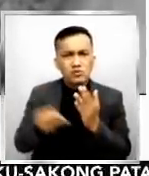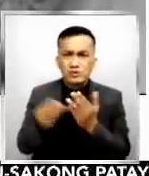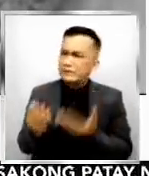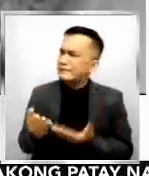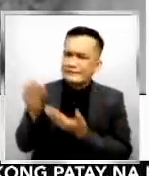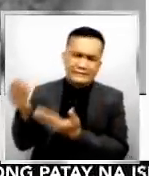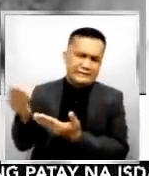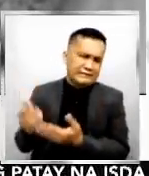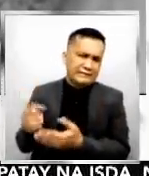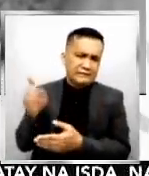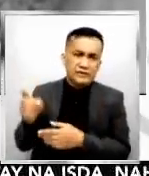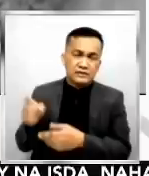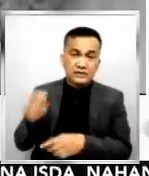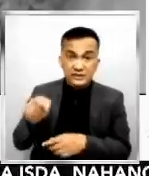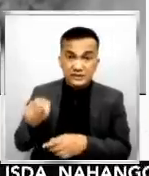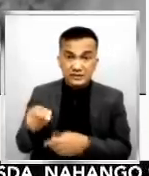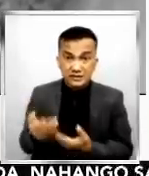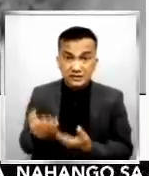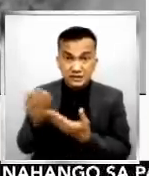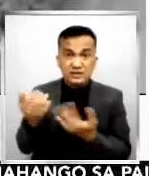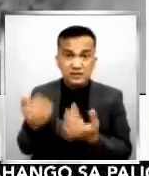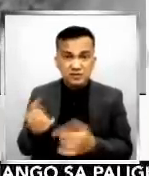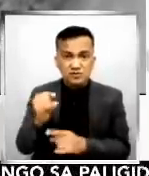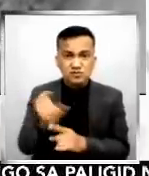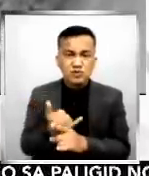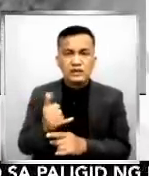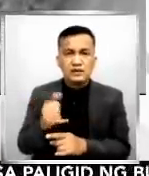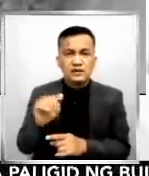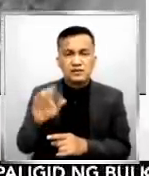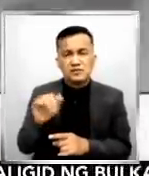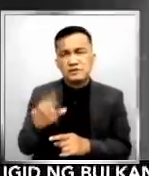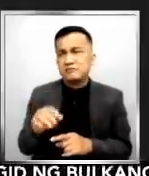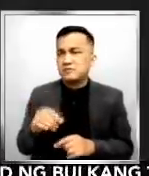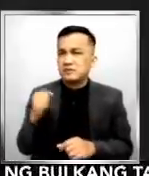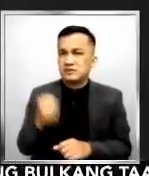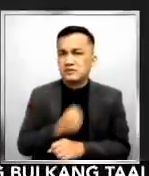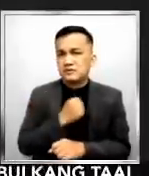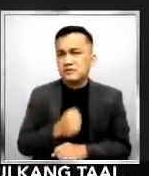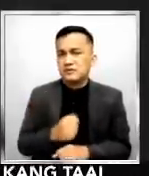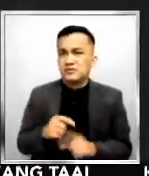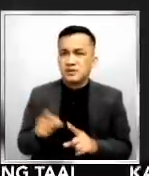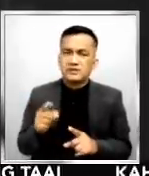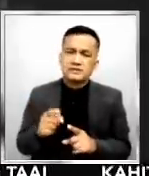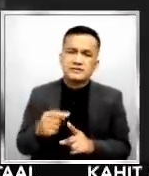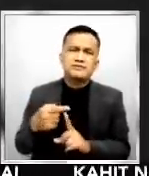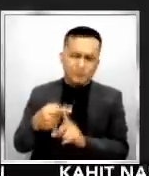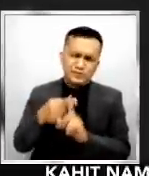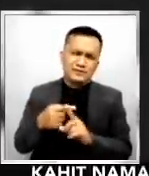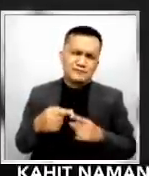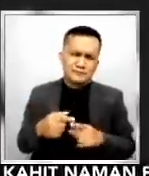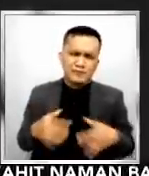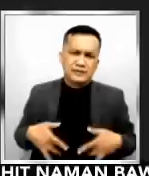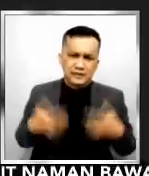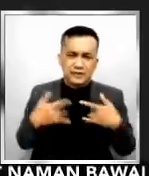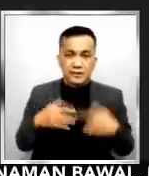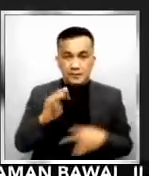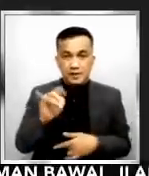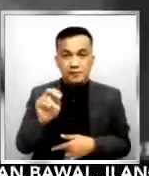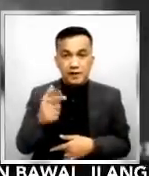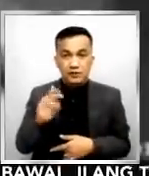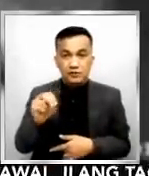isubmit this July 15 na high-stress, pero positibo lang po sa buhay. Ang Bangbang Nueva Vizcaya PNP nagsasagawa na raw ng